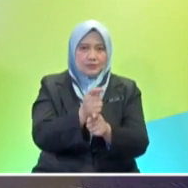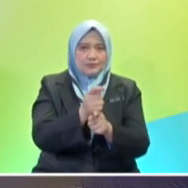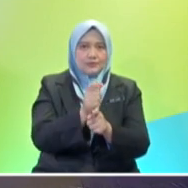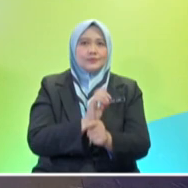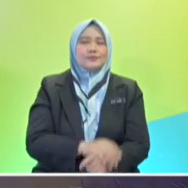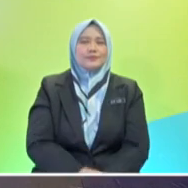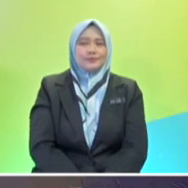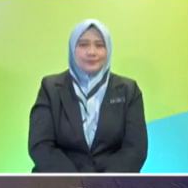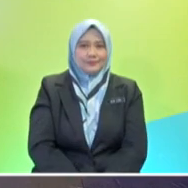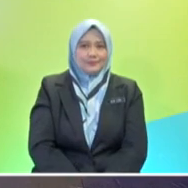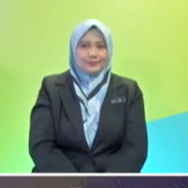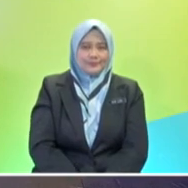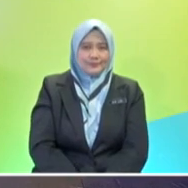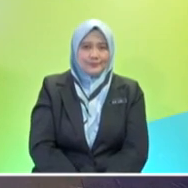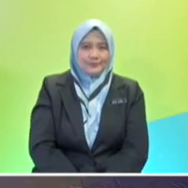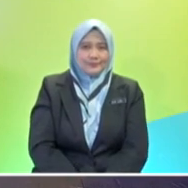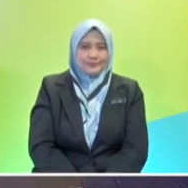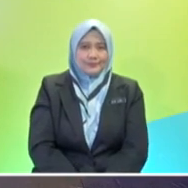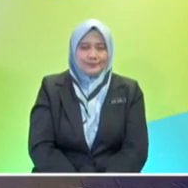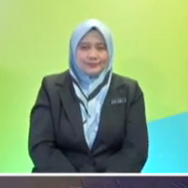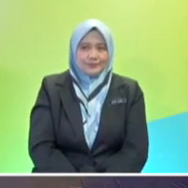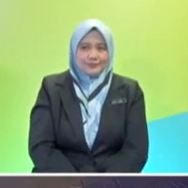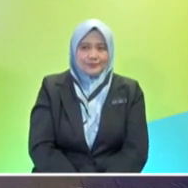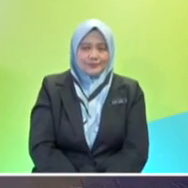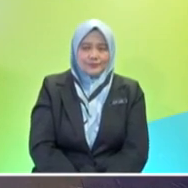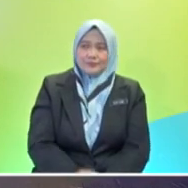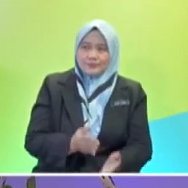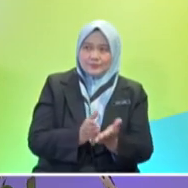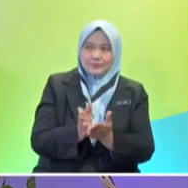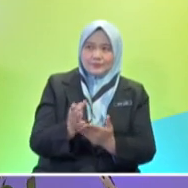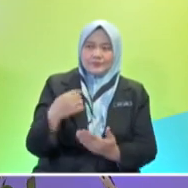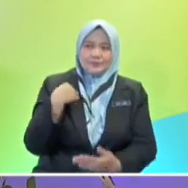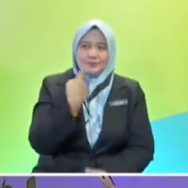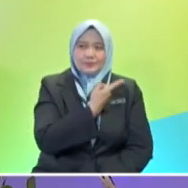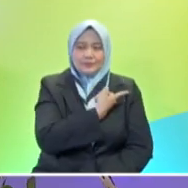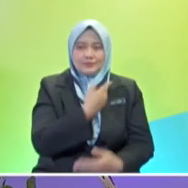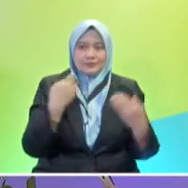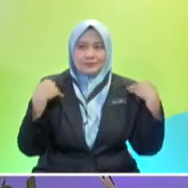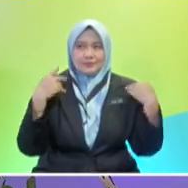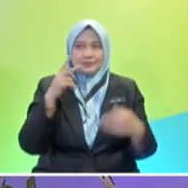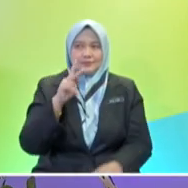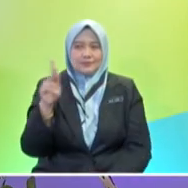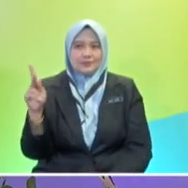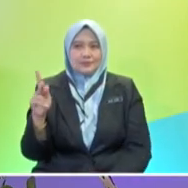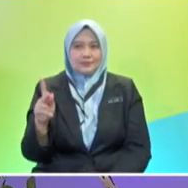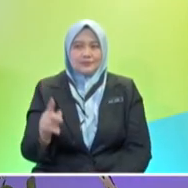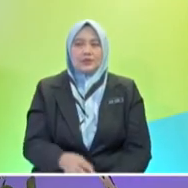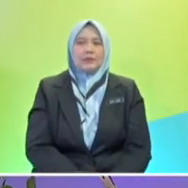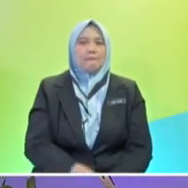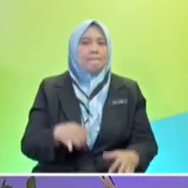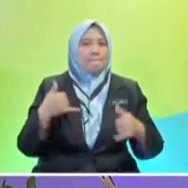wah, wah, wah. Ya. Baik, Nisa. Ya. Seterusnya kita akan adakan permainan